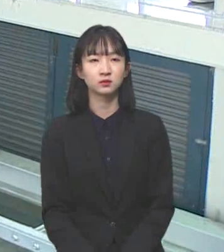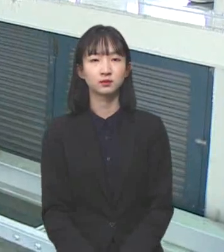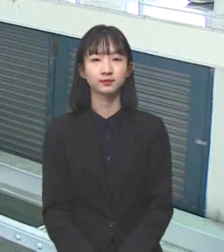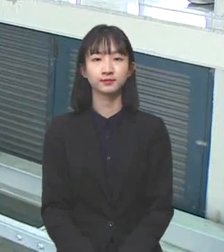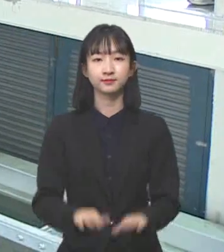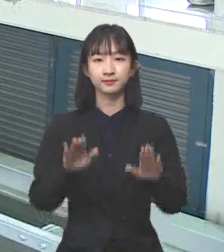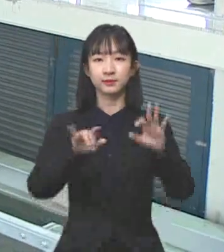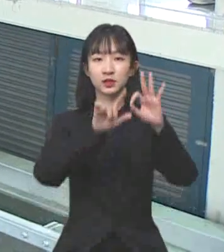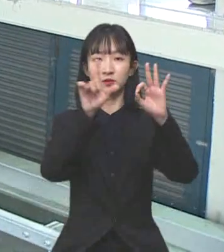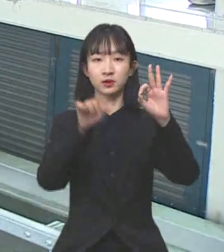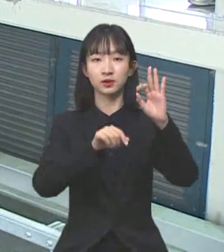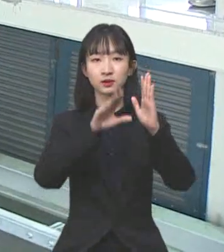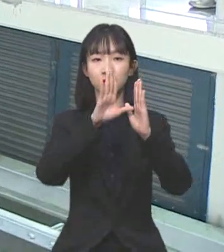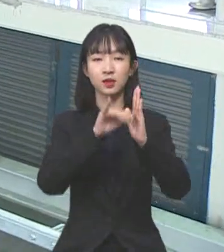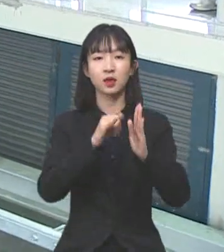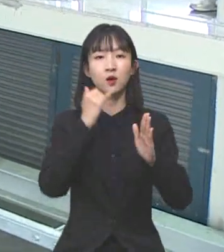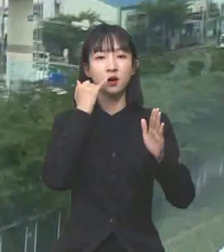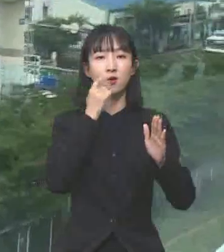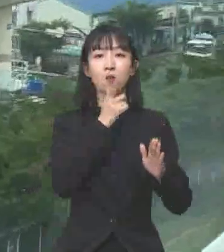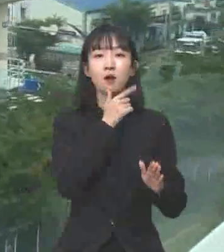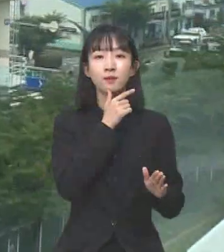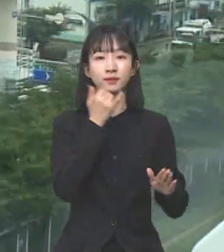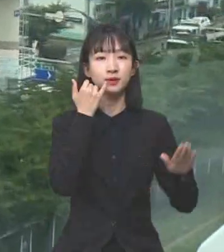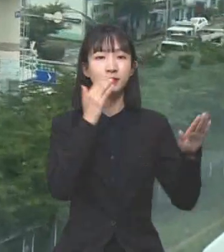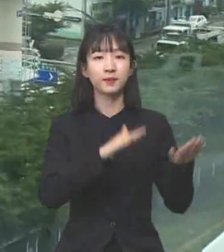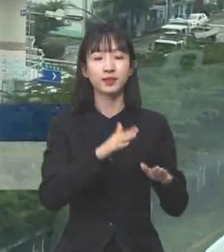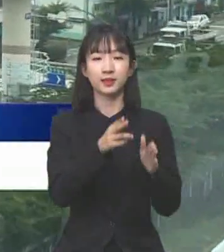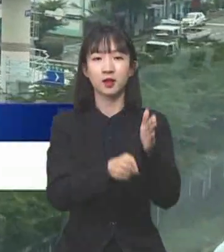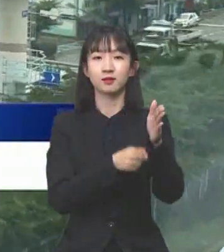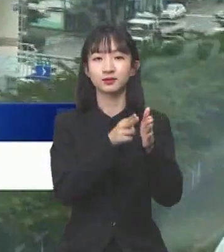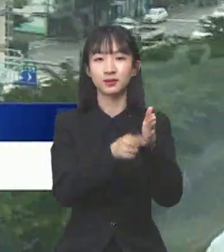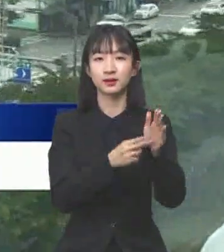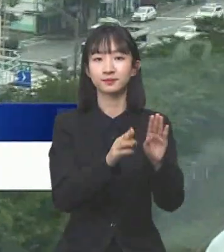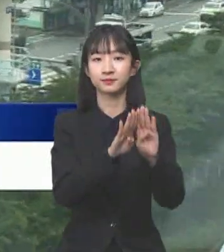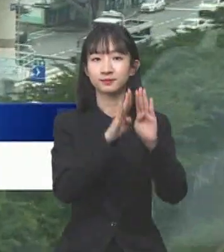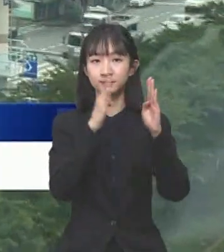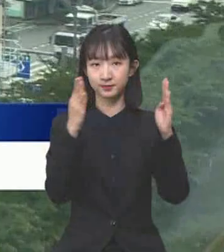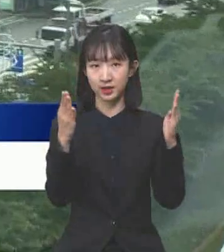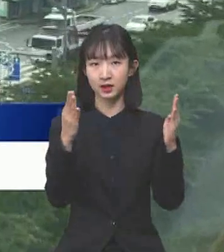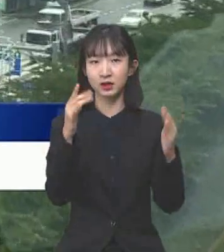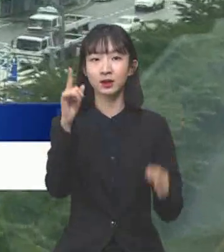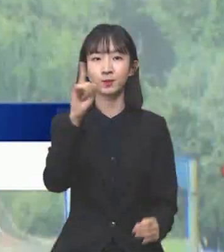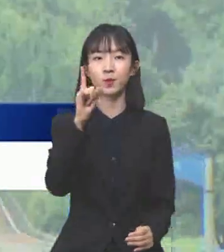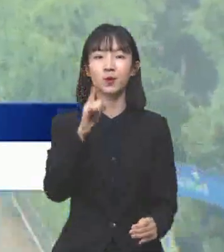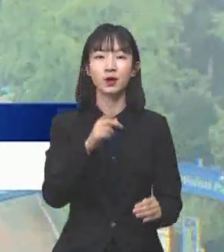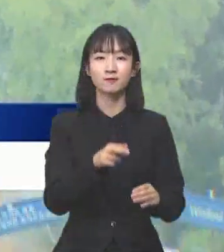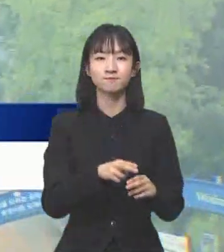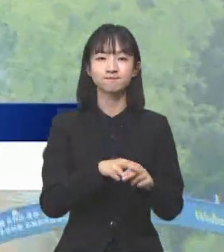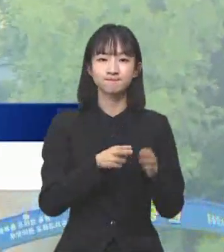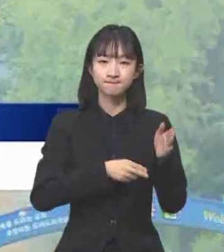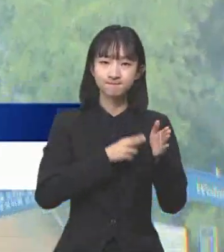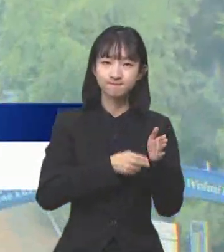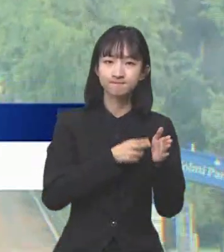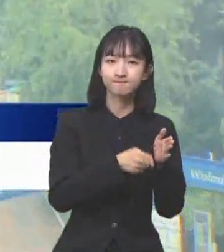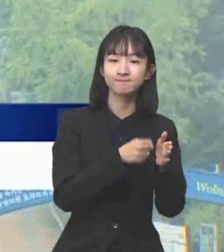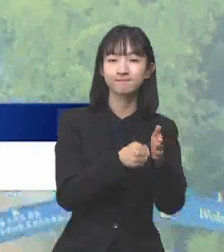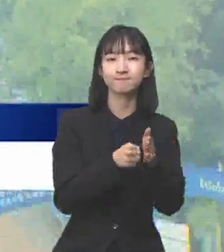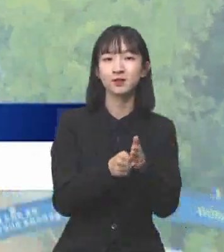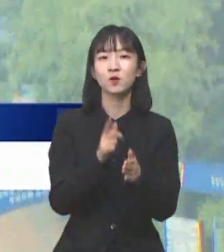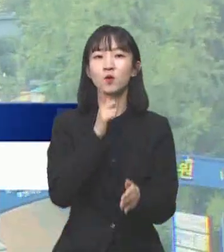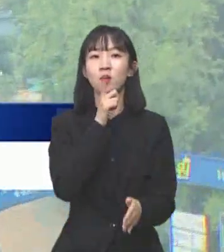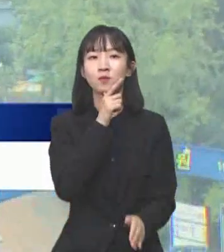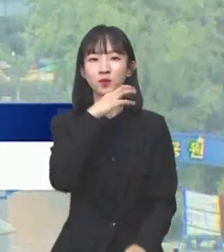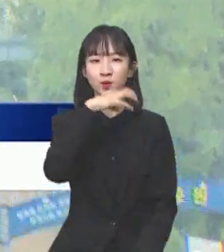이달 초 개통 1월 미 바다열차 입니다 관과 모노레일을 타고 월미도를 돌아보는 코스 로 가을 철을 맞아 나들이 계획에